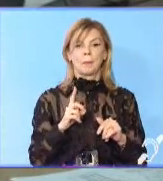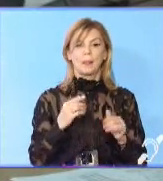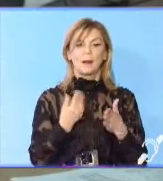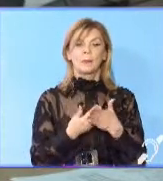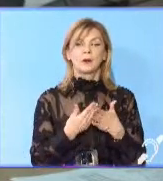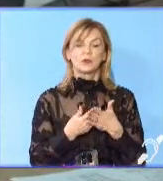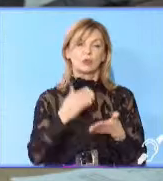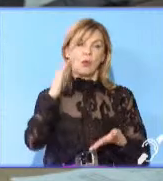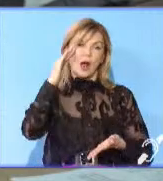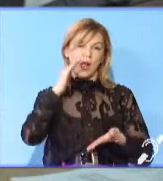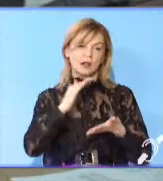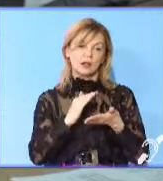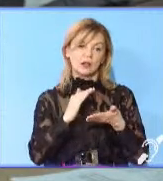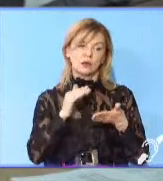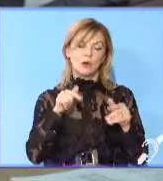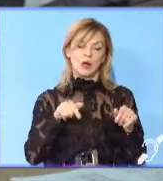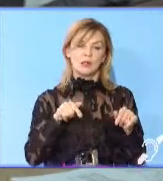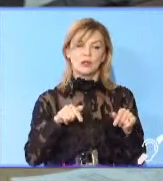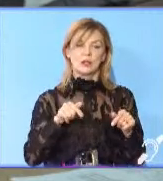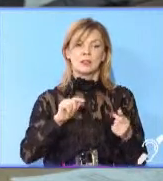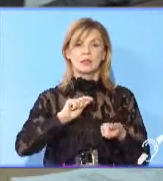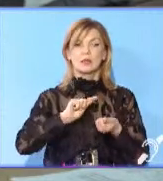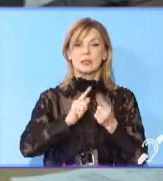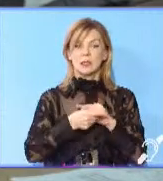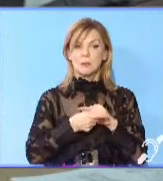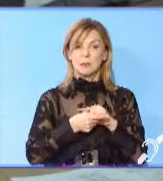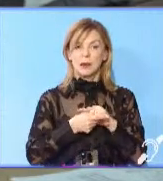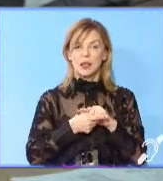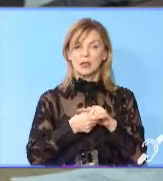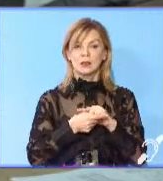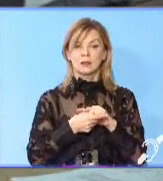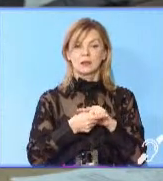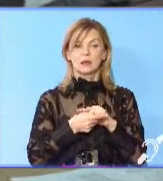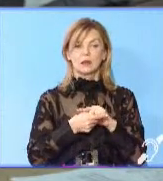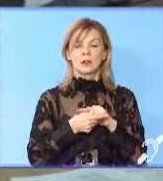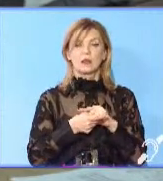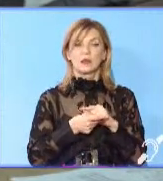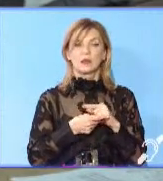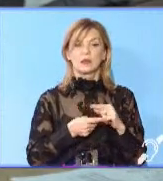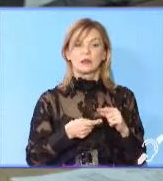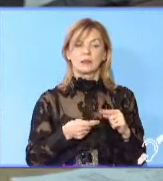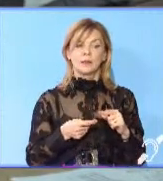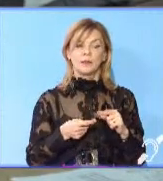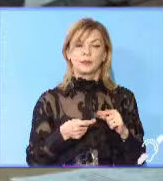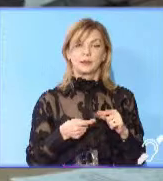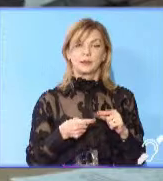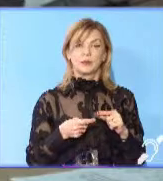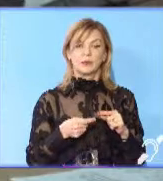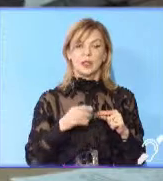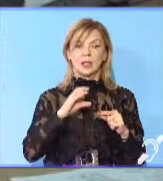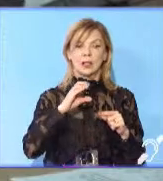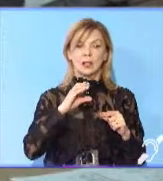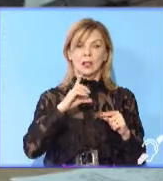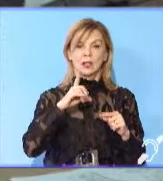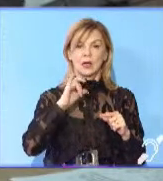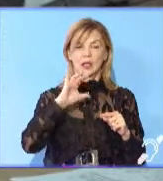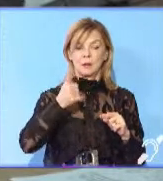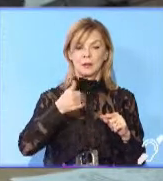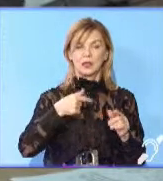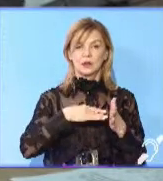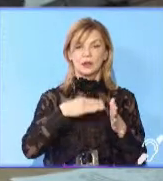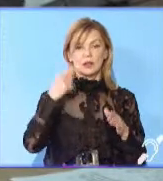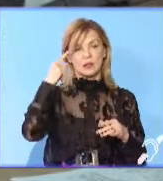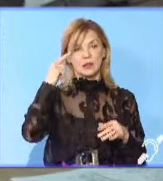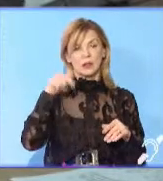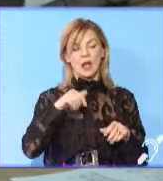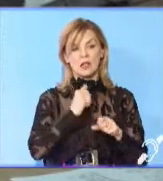pentru a atenua această influență umană, influența antropică asupra climei, trebuie să avem în vedere că ea s-a